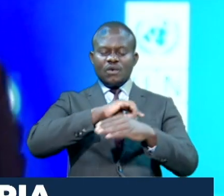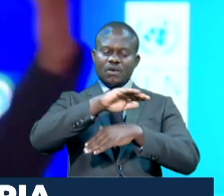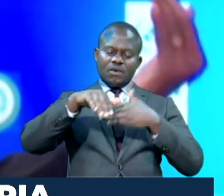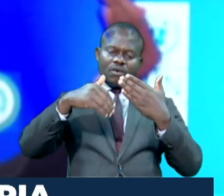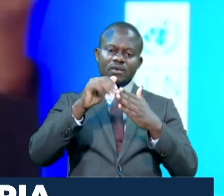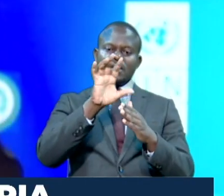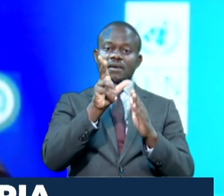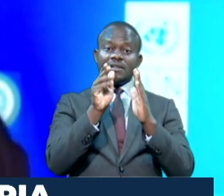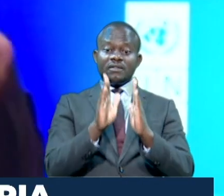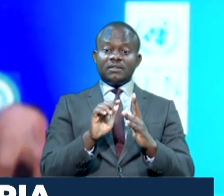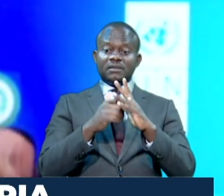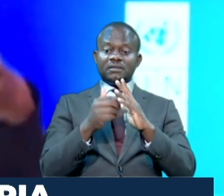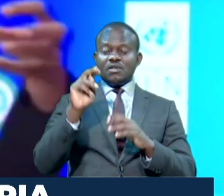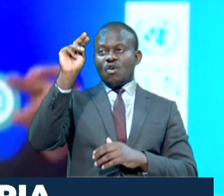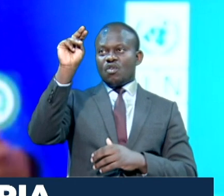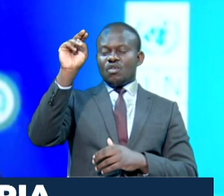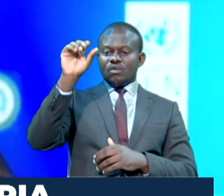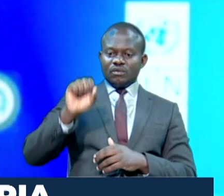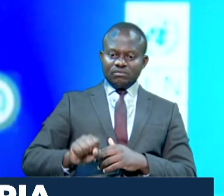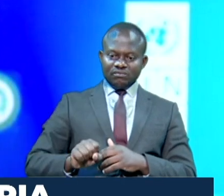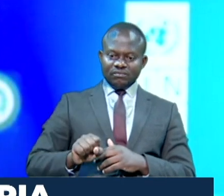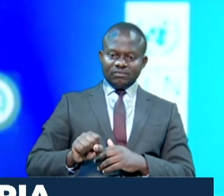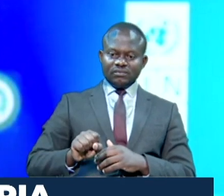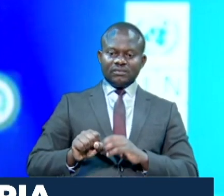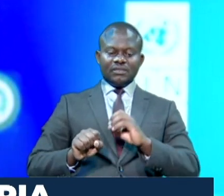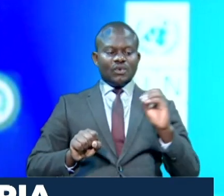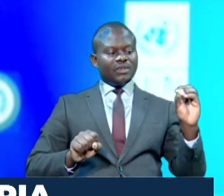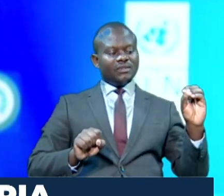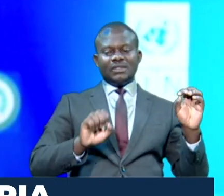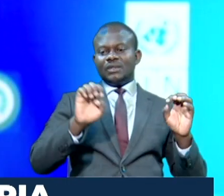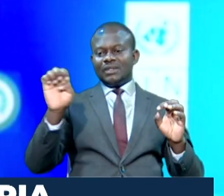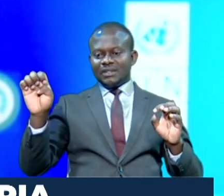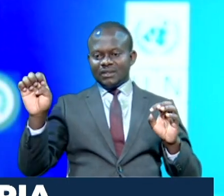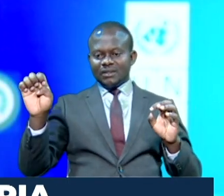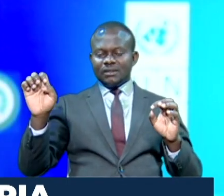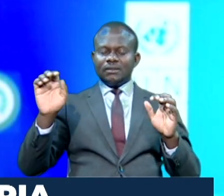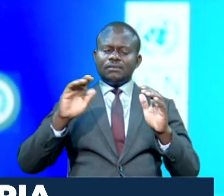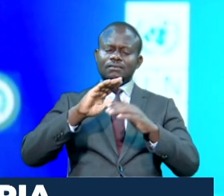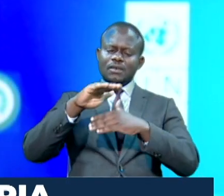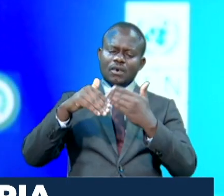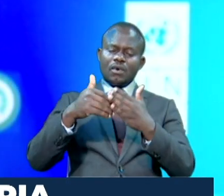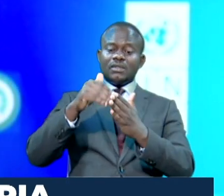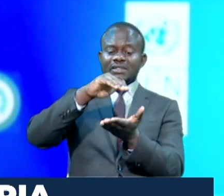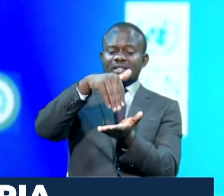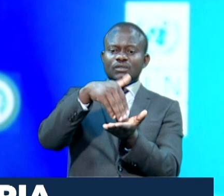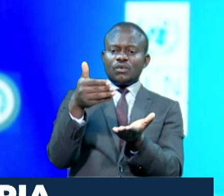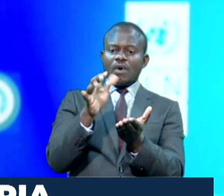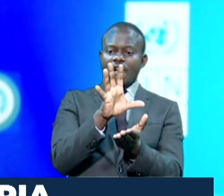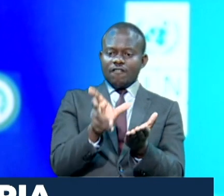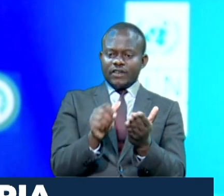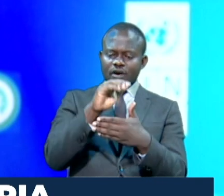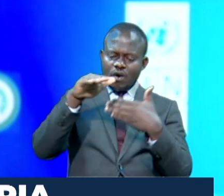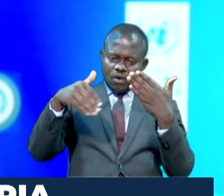Banyafurika twese, kuva mu majyaruguru, amajyepfo, iburasirazuba, iburengerazuba, hagati, ahariho